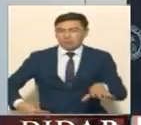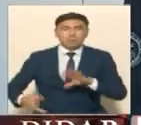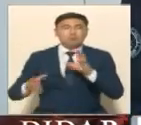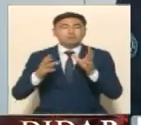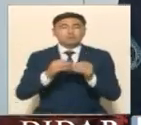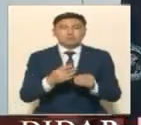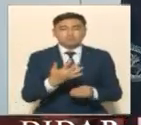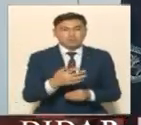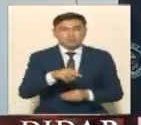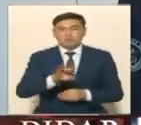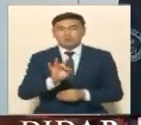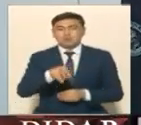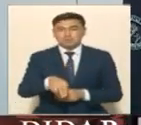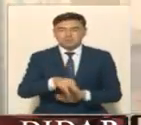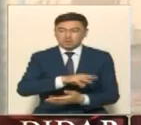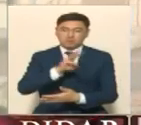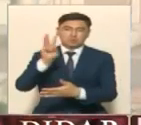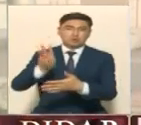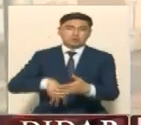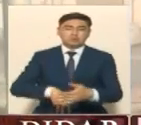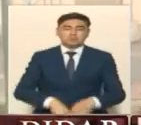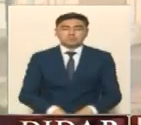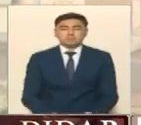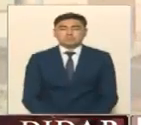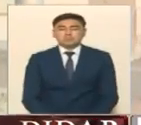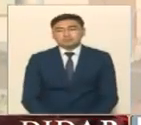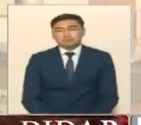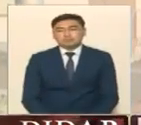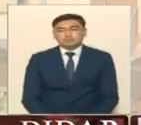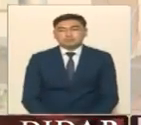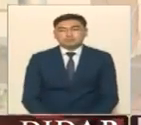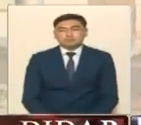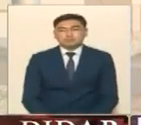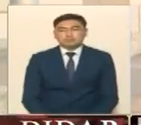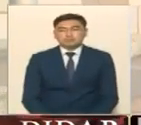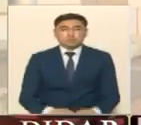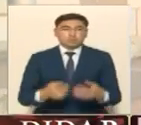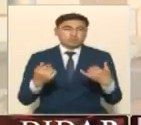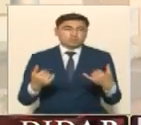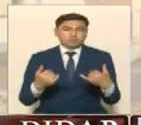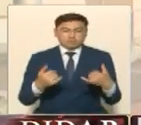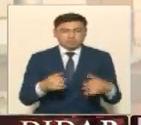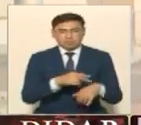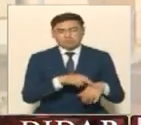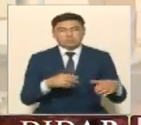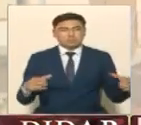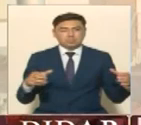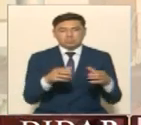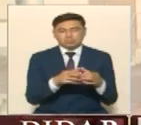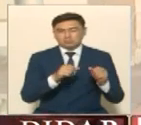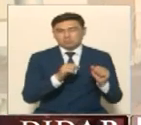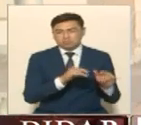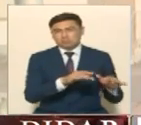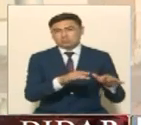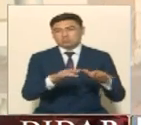есептік көрсеткіш көлемінде айыппұл салынды. Мас жүргізуші жедел профилактикалық іс-шарасы барысында 15-ші